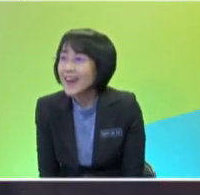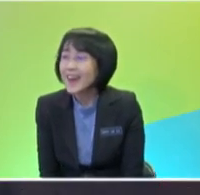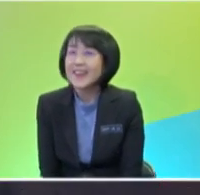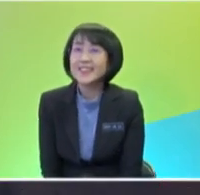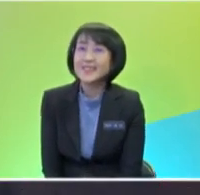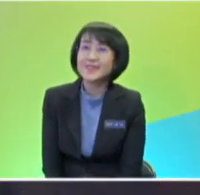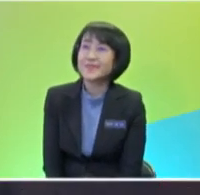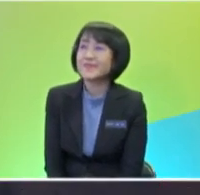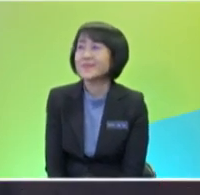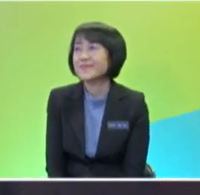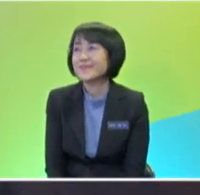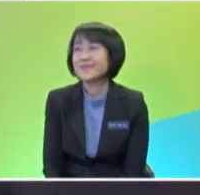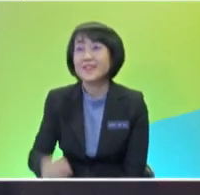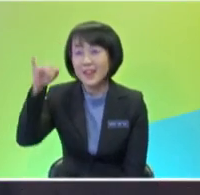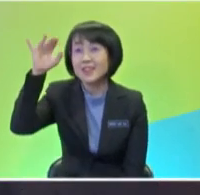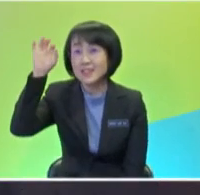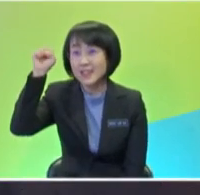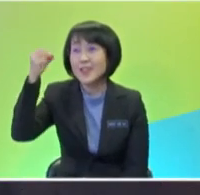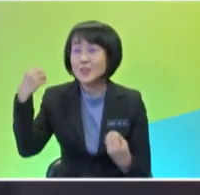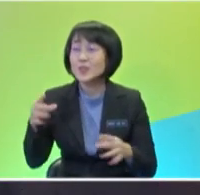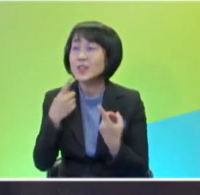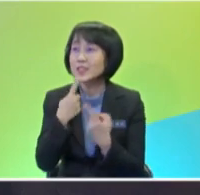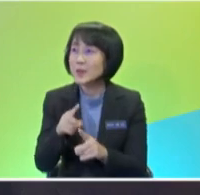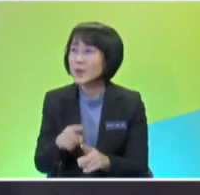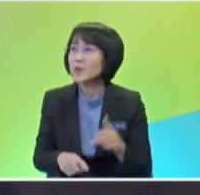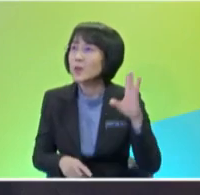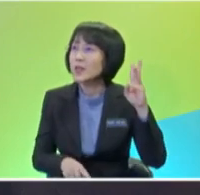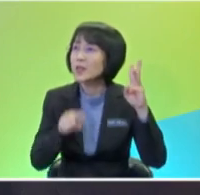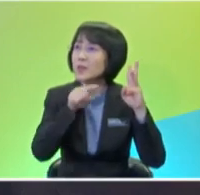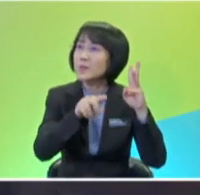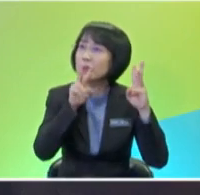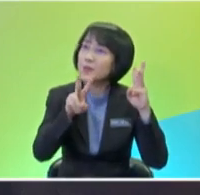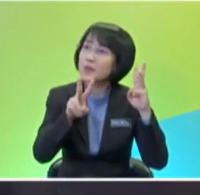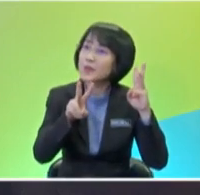sekarang tidak jawab yang untuk 6 poin 2